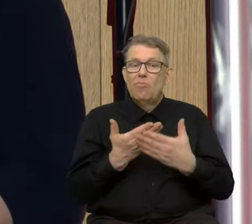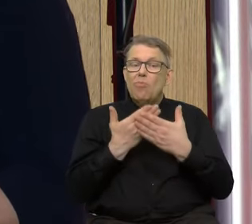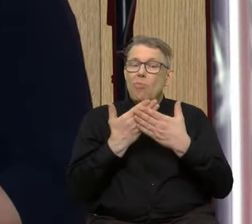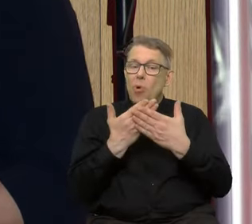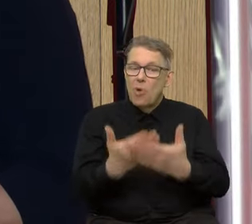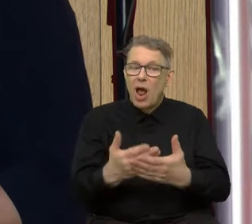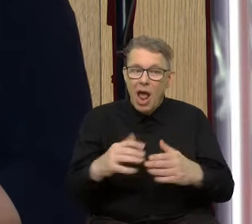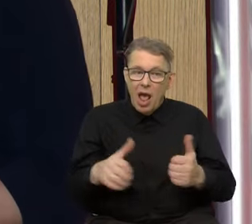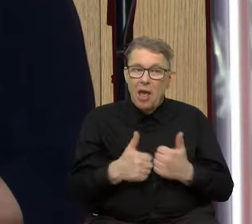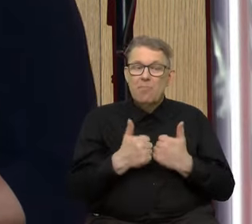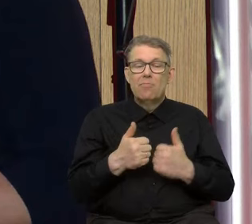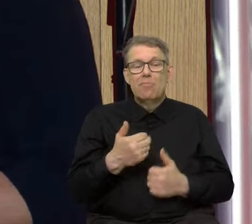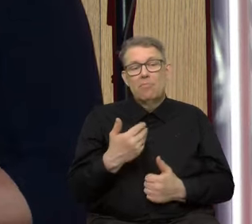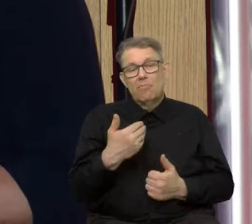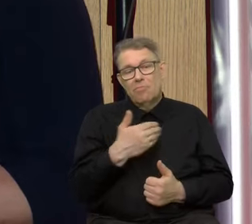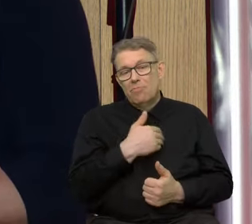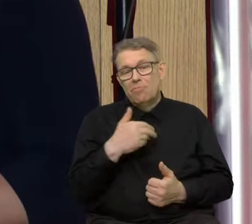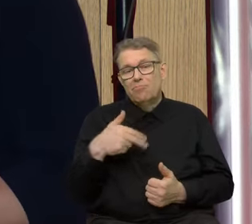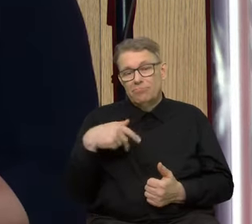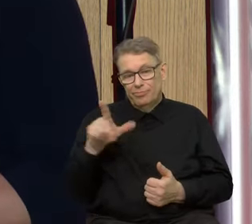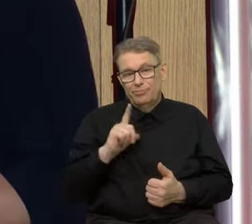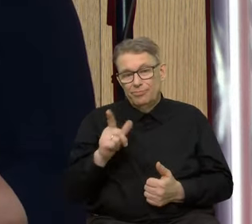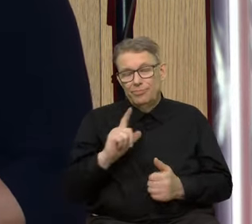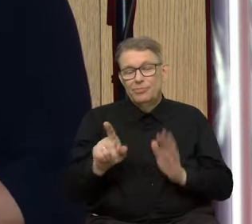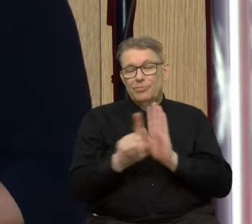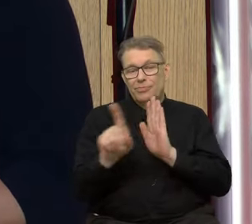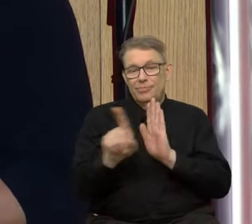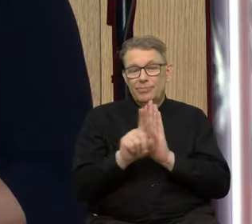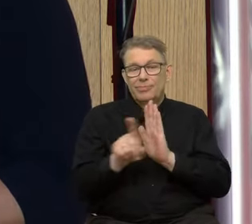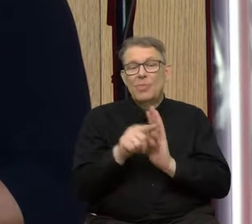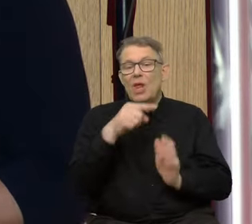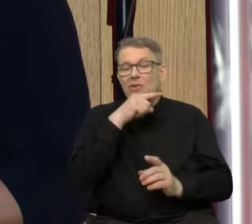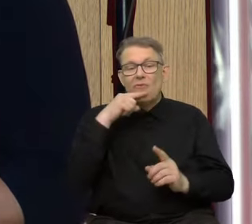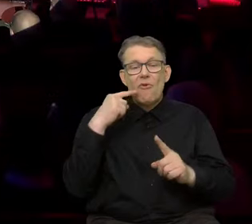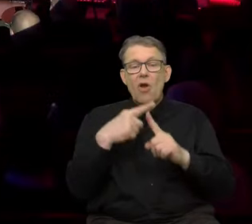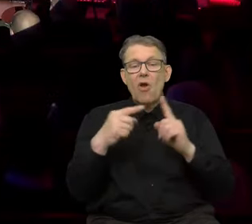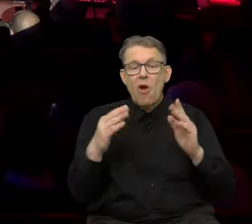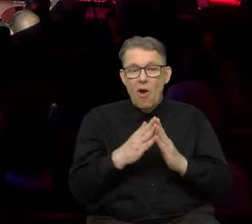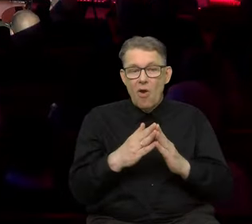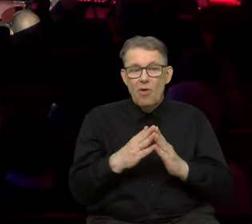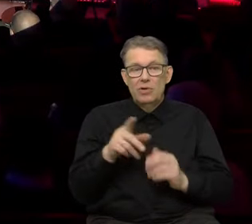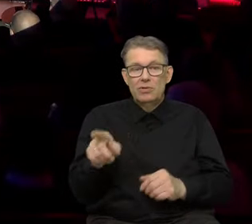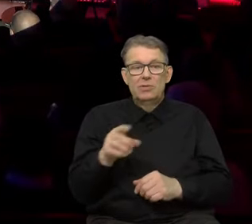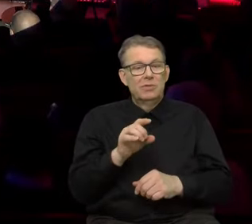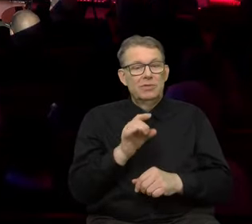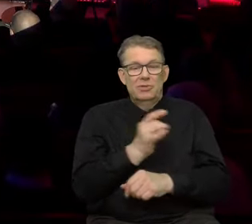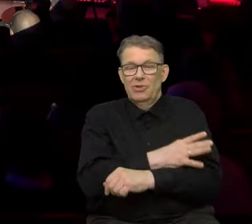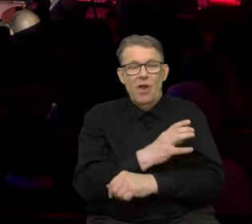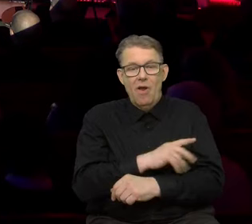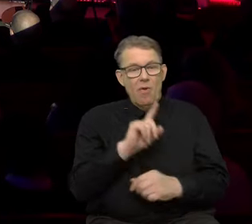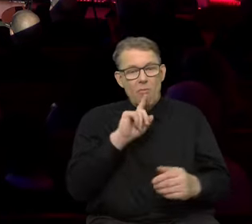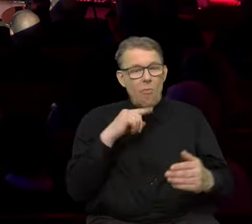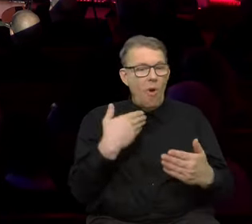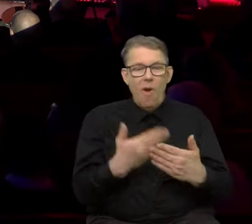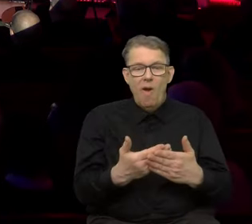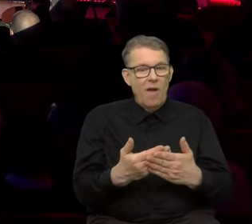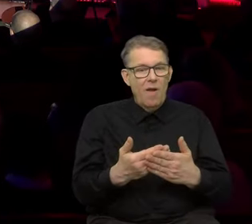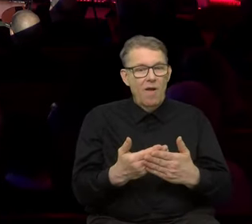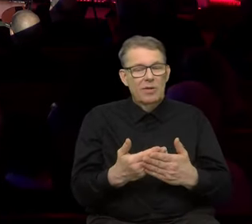ciocią chodziły na msze święte do Fary, ciocia stanowczo powiedziała: